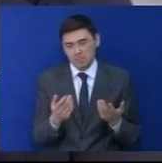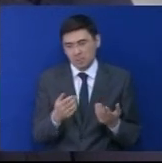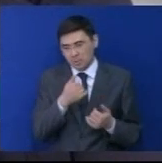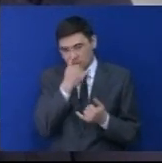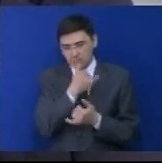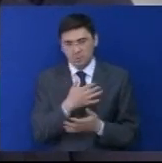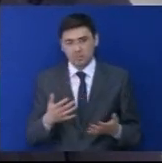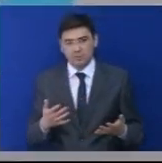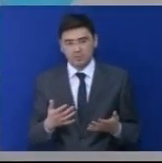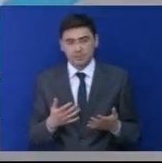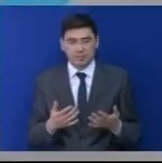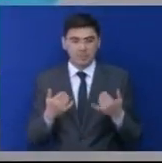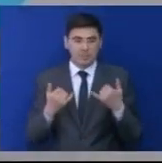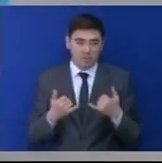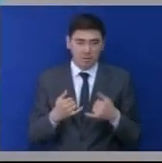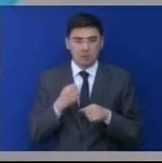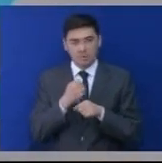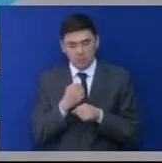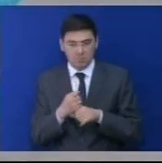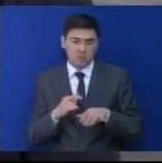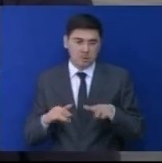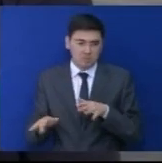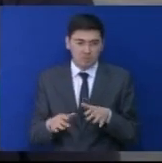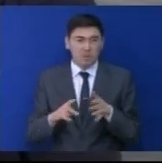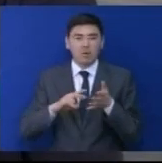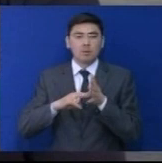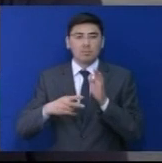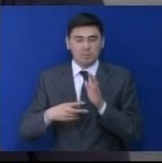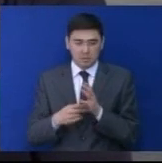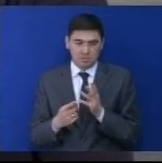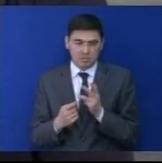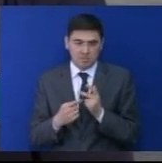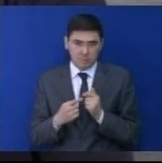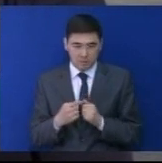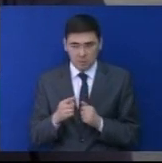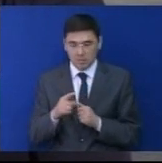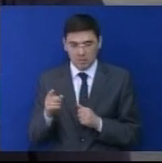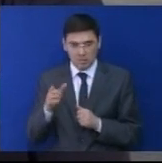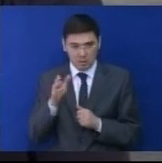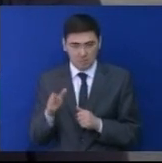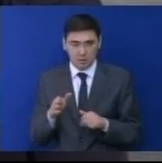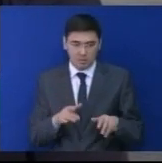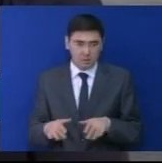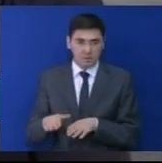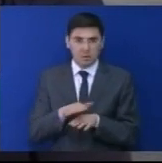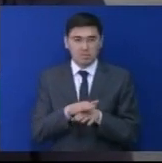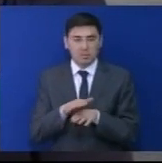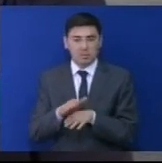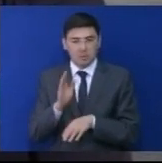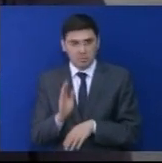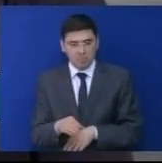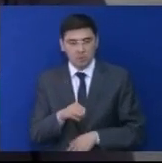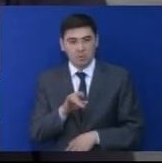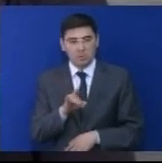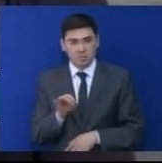То есть сейчас, конечно, проводятся работы. На сегодняшний день запланирован ряд мероприятий, которые будут посвящены развитию внутреннего туризма.